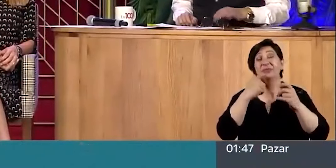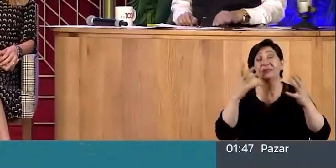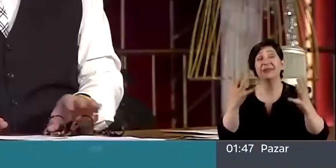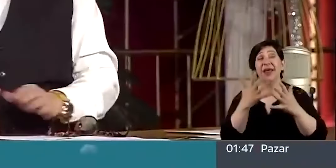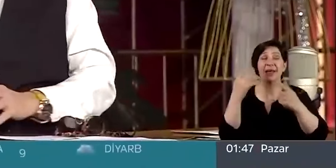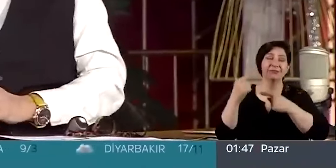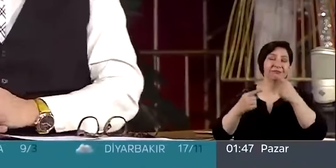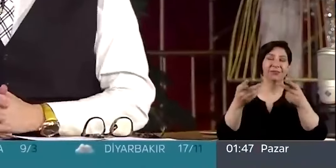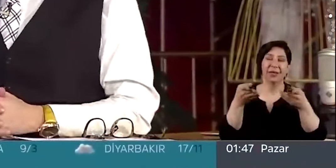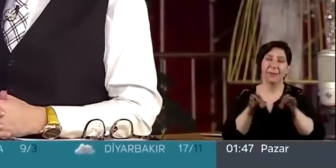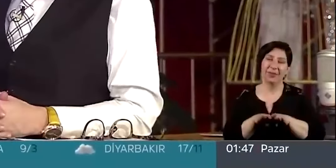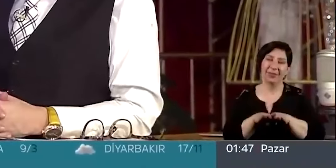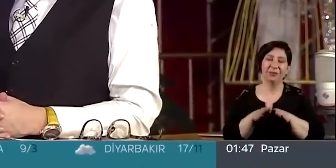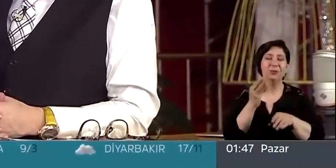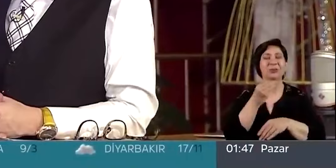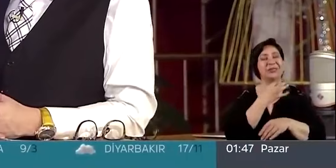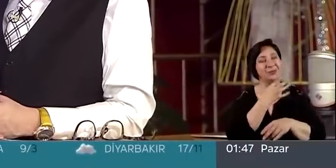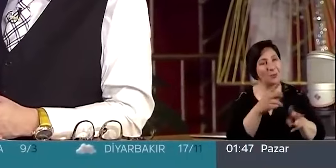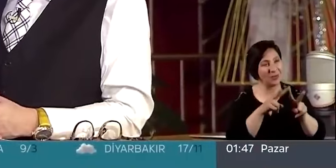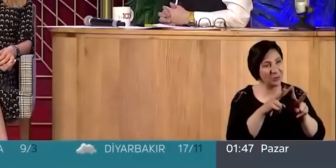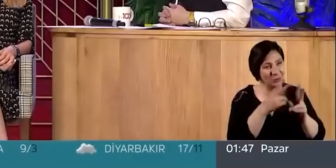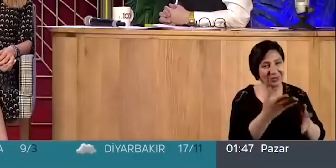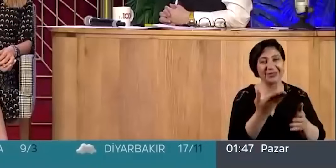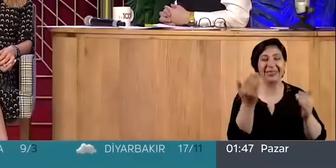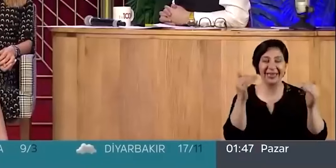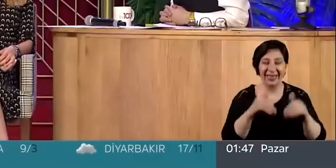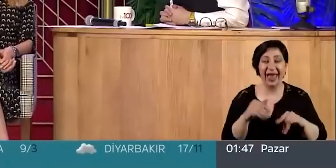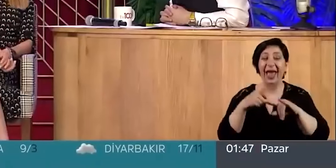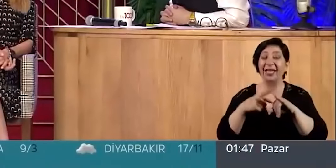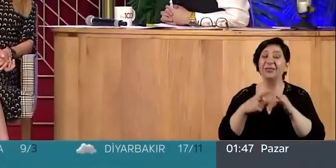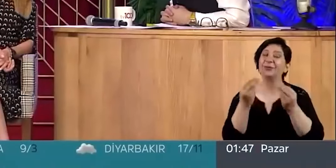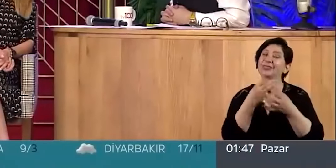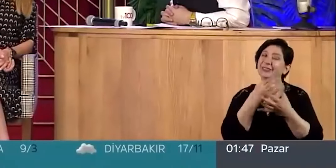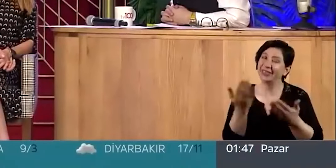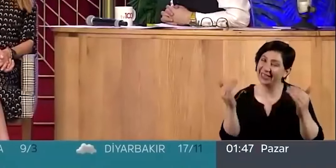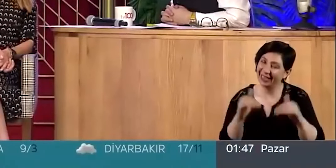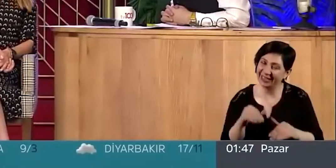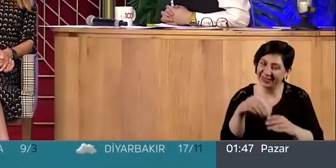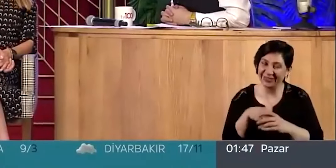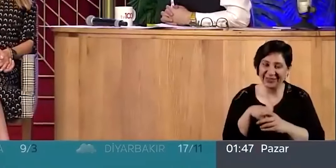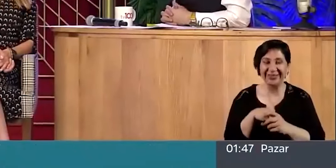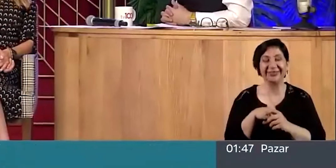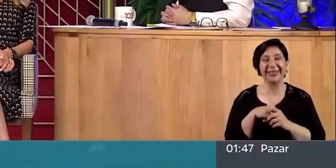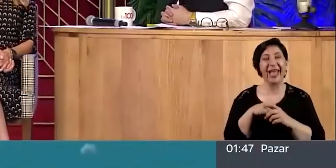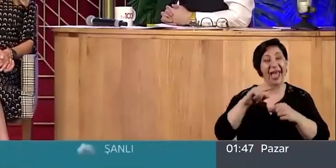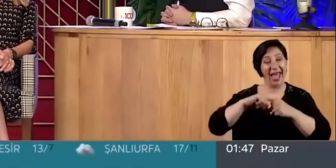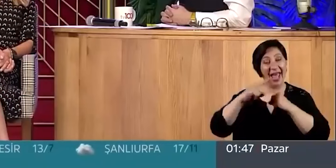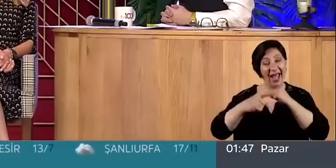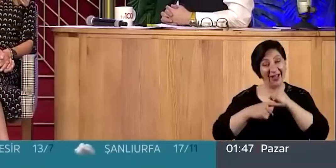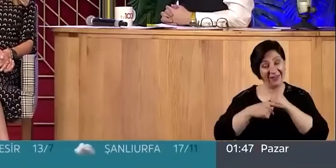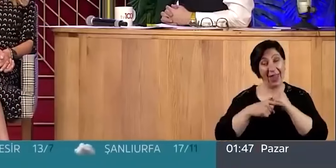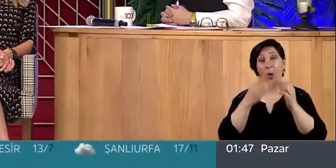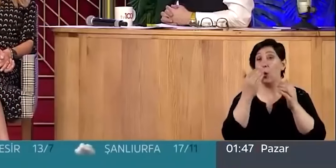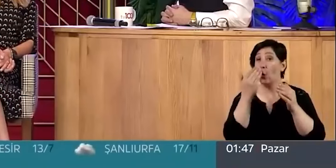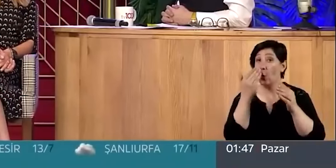Türkiye'de. Mesut'cum çok teşekkür ederim. Ben teşekkür ederim. Lütfedip geldin. Hande'cim çok teşekkür ederim. Lütfedip ne geldin. Demek, çok haftaya keyifliydi.